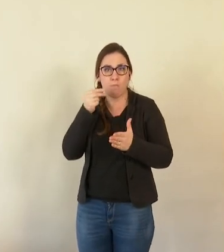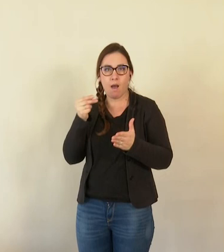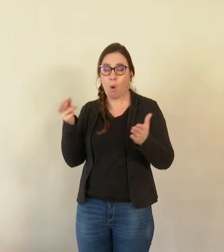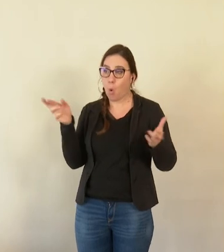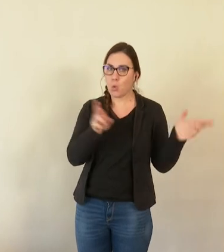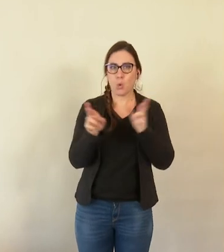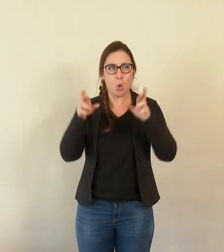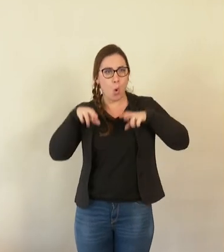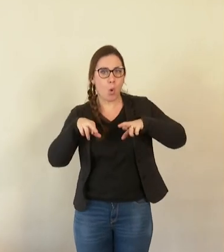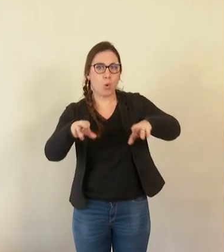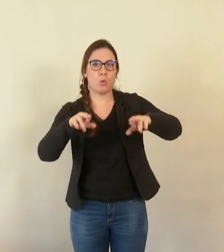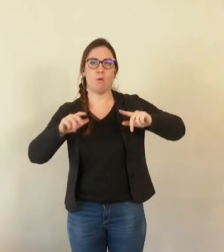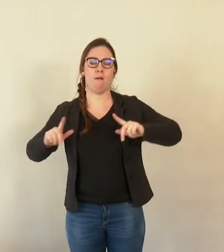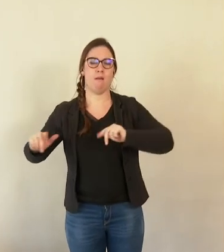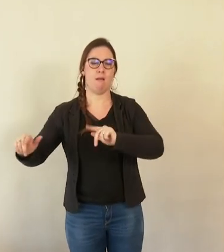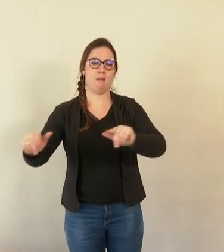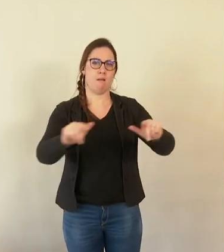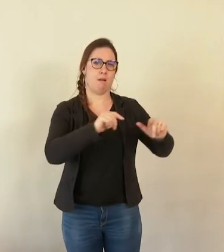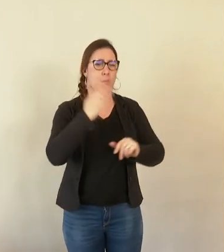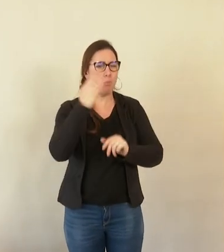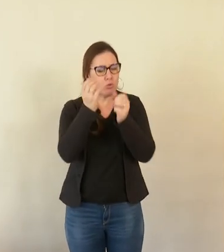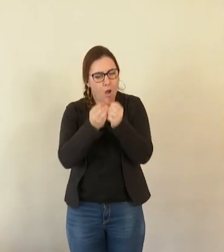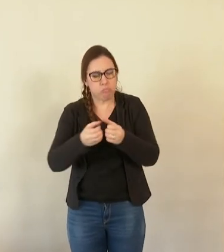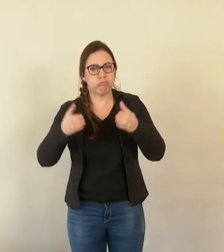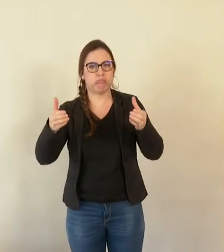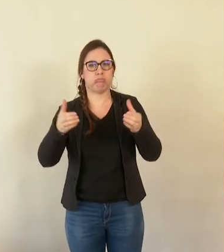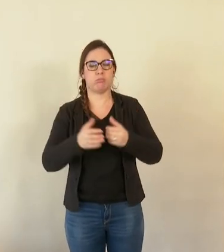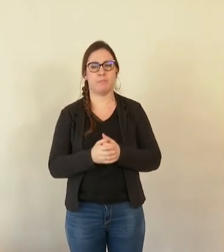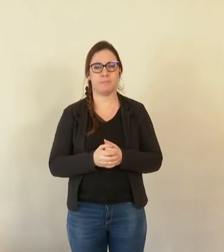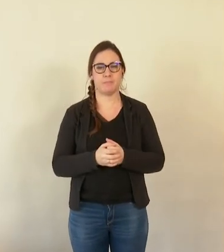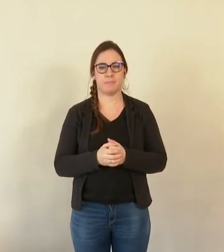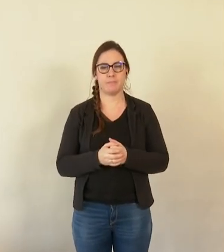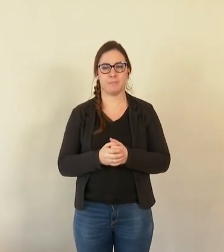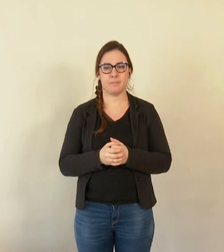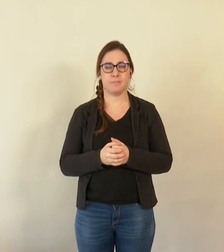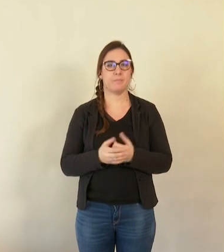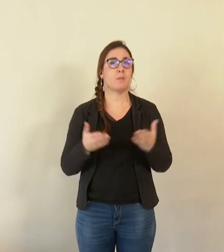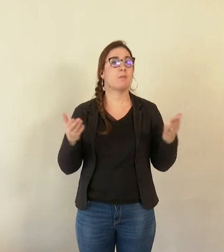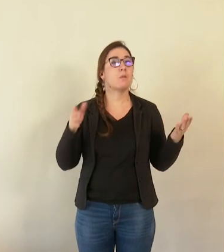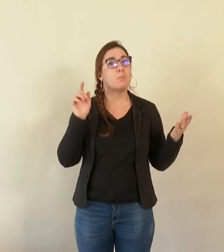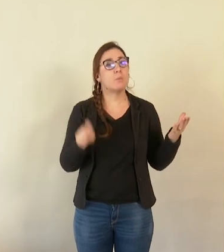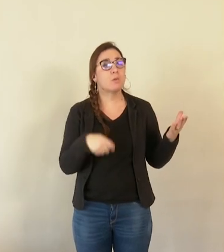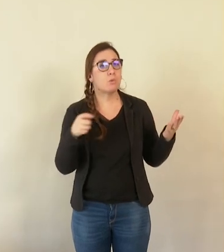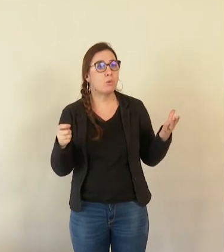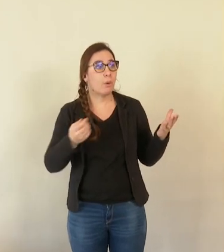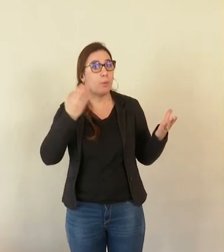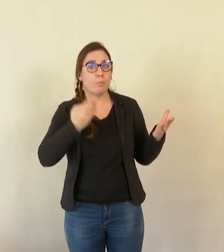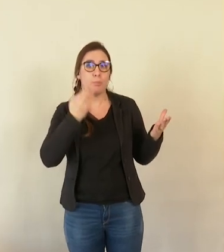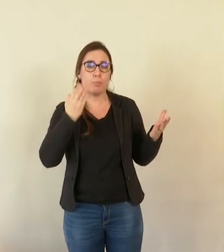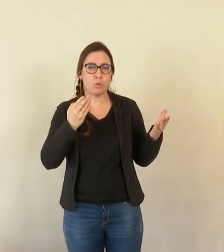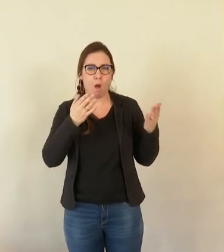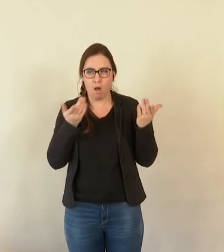rues toujours plus d'humain il faut évidemment se